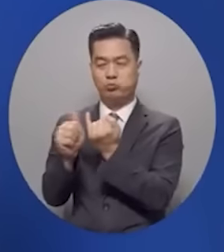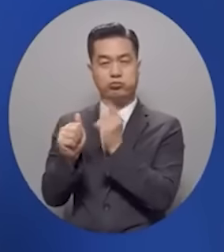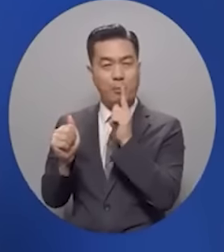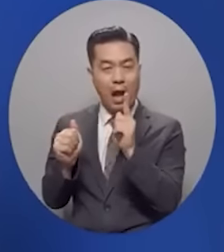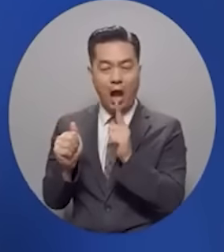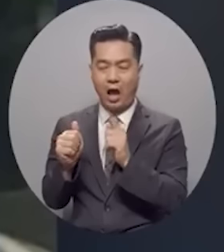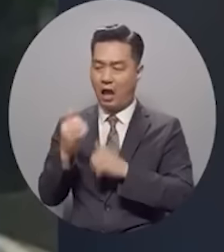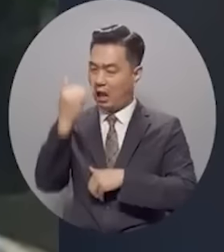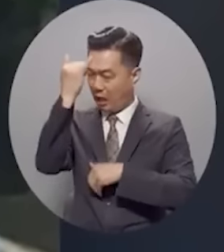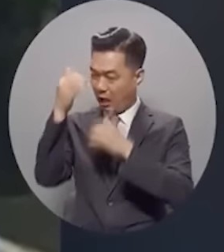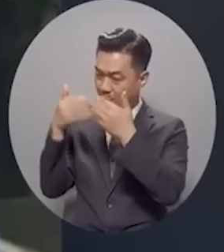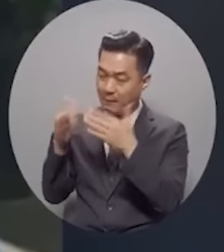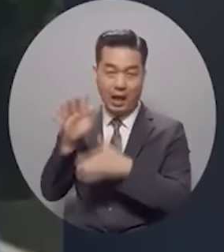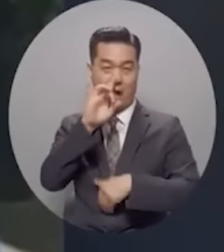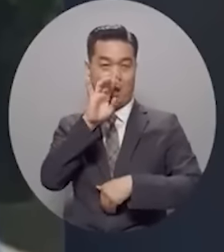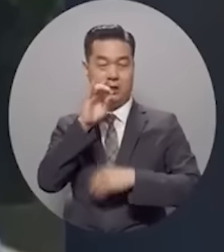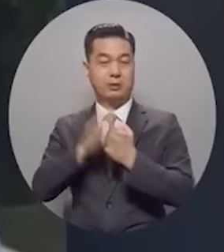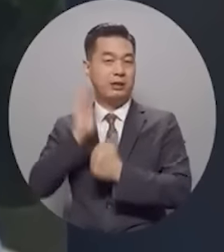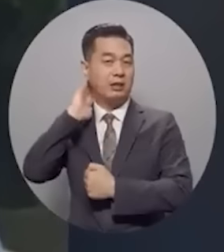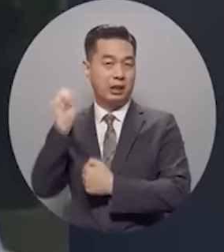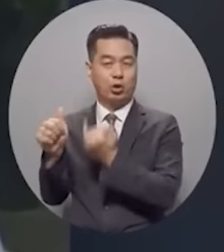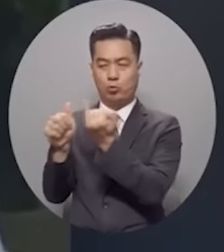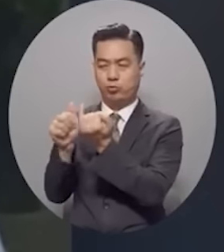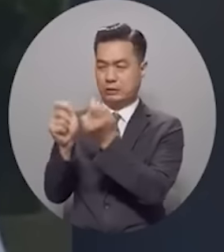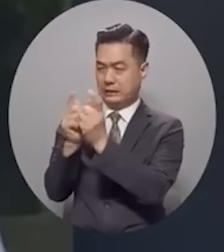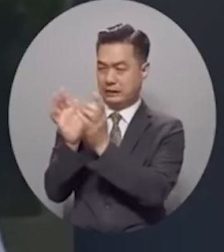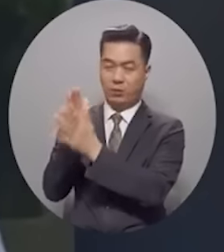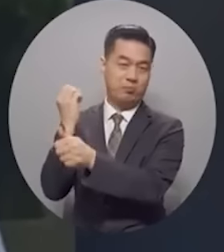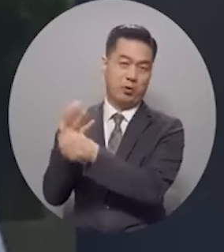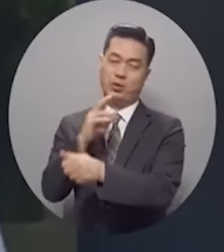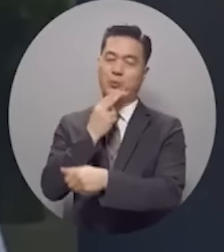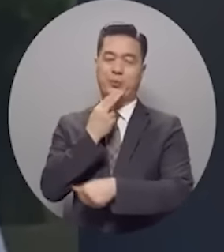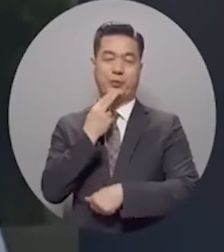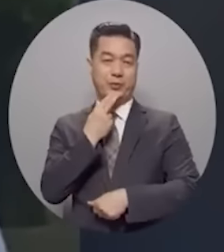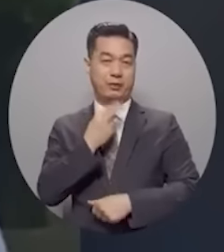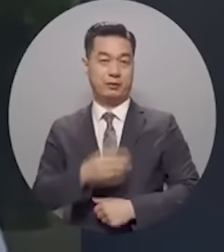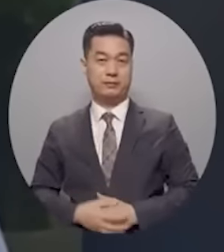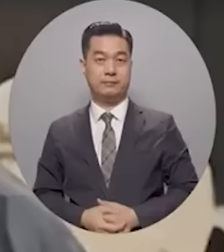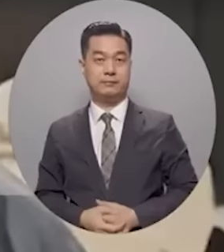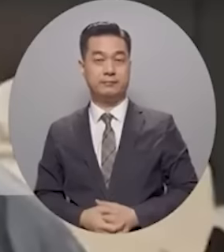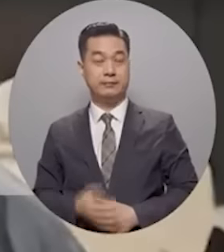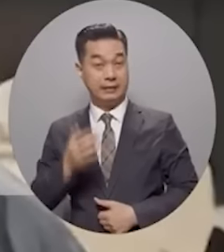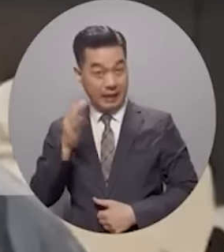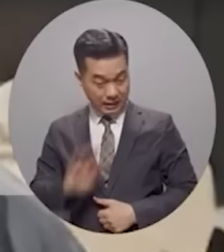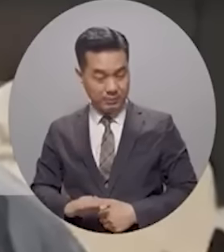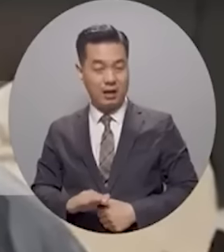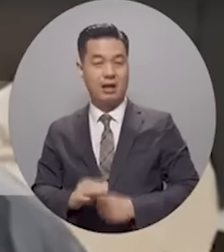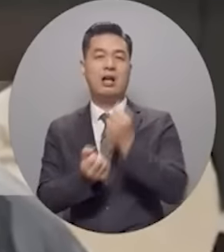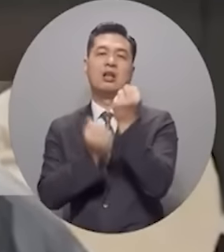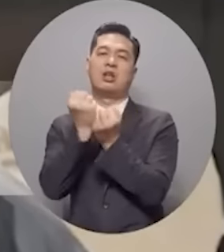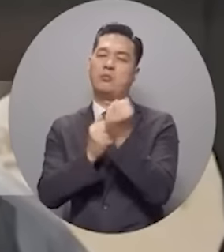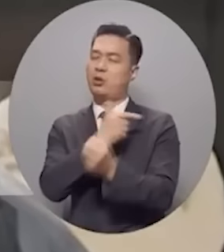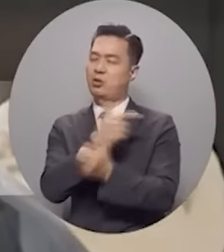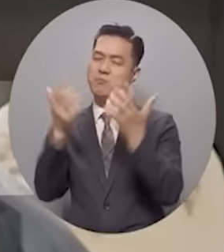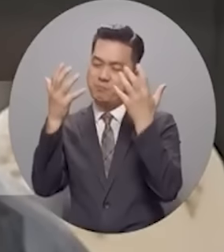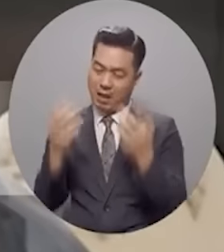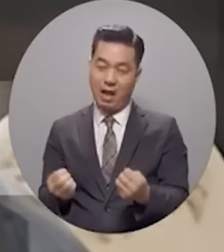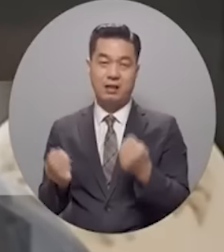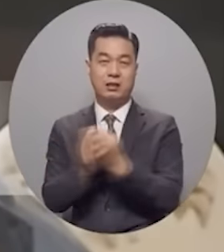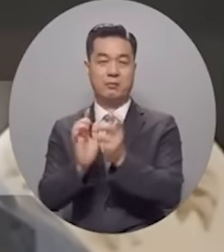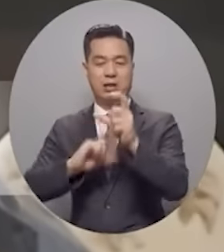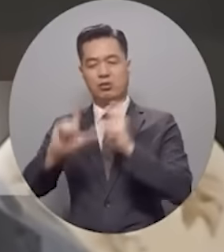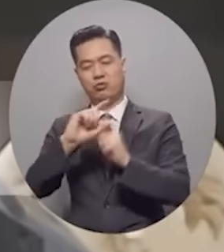불손한 행위라면서 대통령 부부를 직접 겨냥한 폭로는 하지 않았습니다. 다만 풀어낸 이야기가 너무 많다며 추가